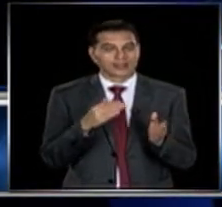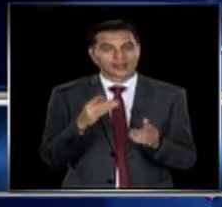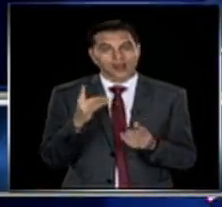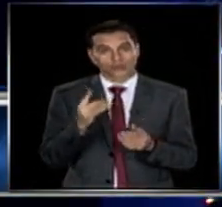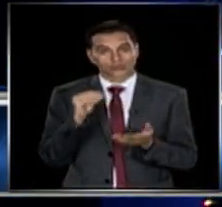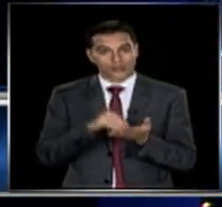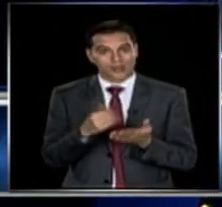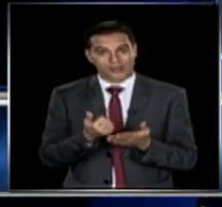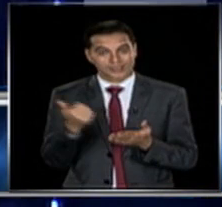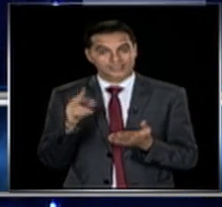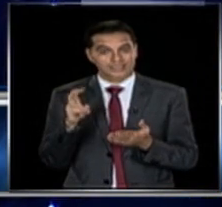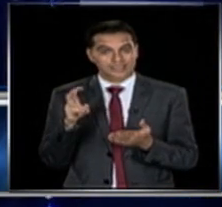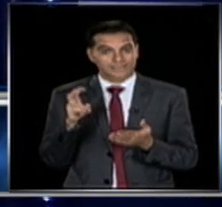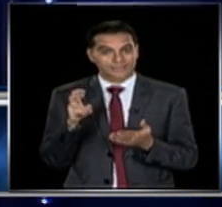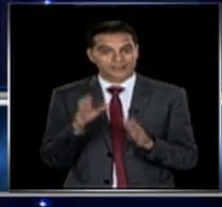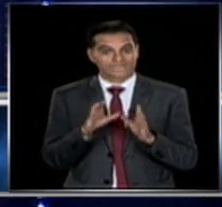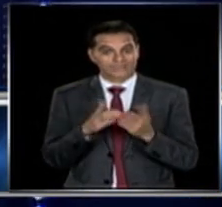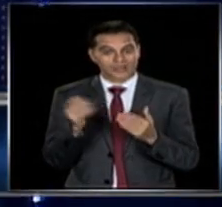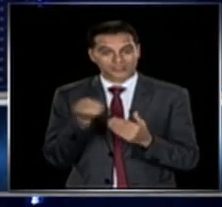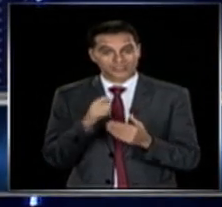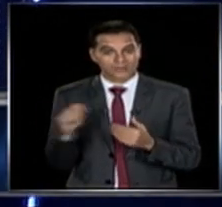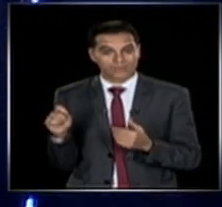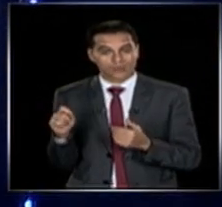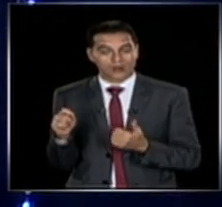عشانات النتيجة 70، ساموراي